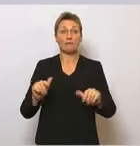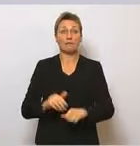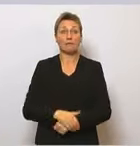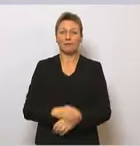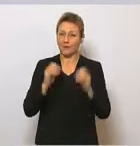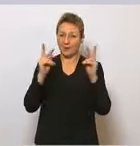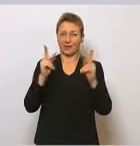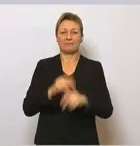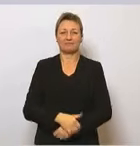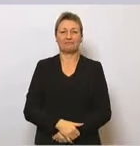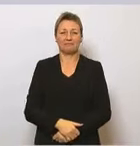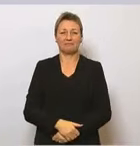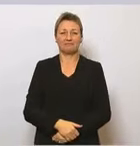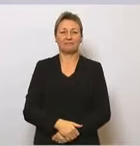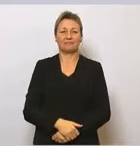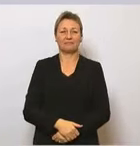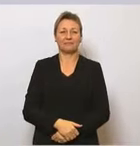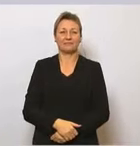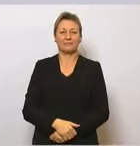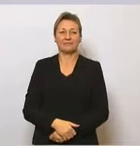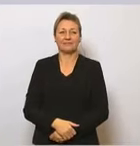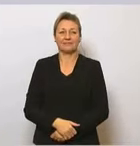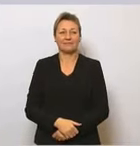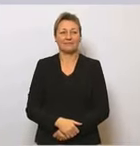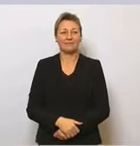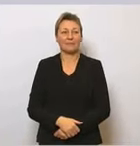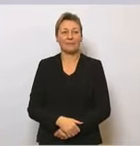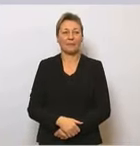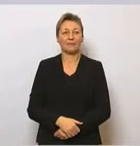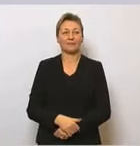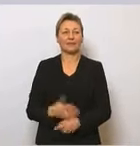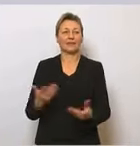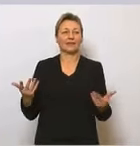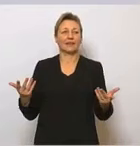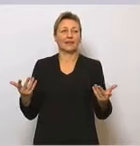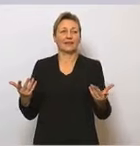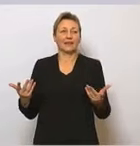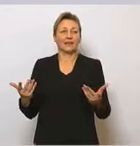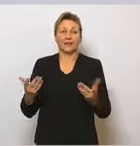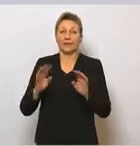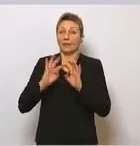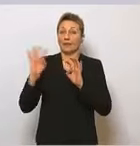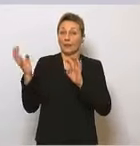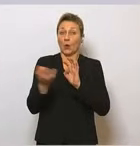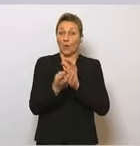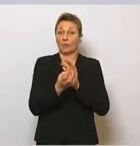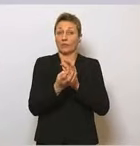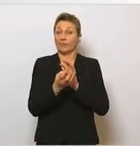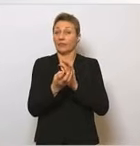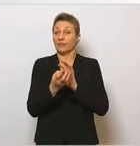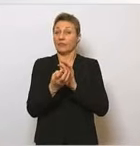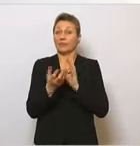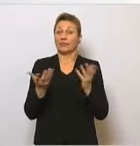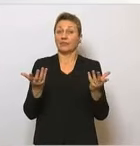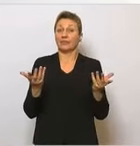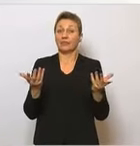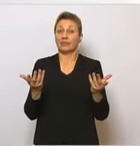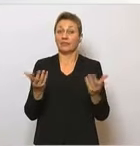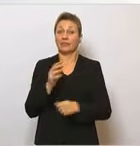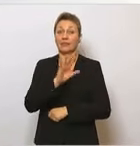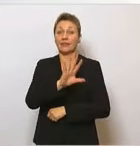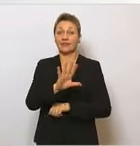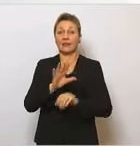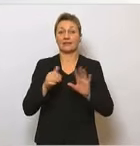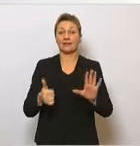Ok. Donc, je vous présenterai nous avons une table ronde avec